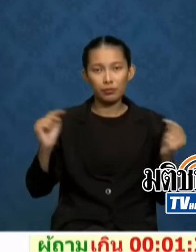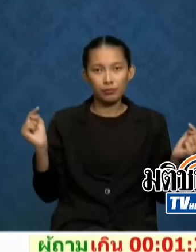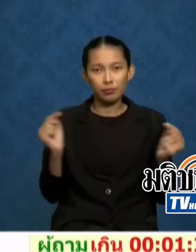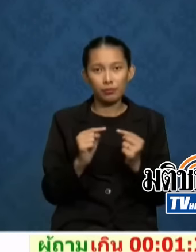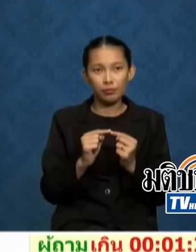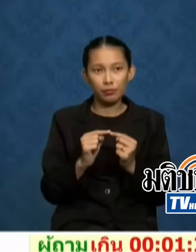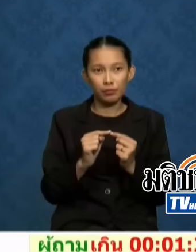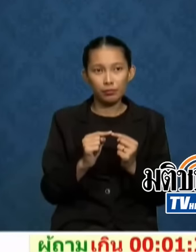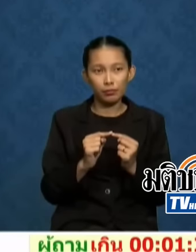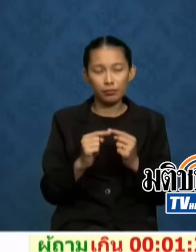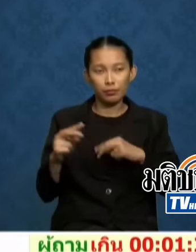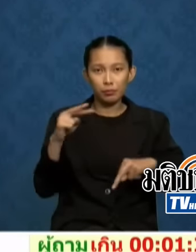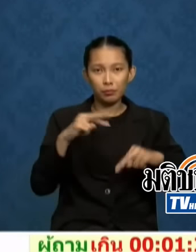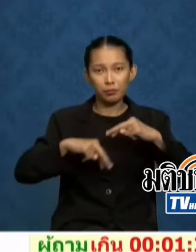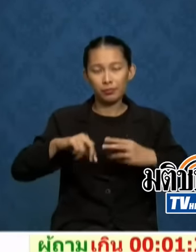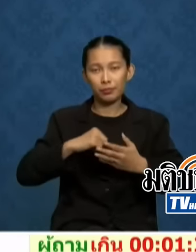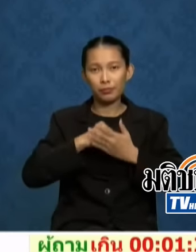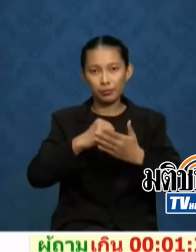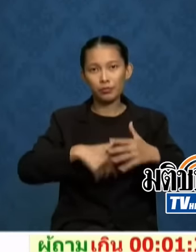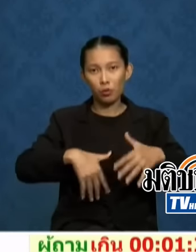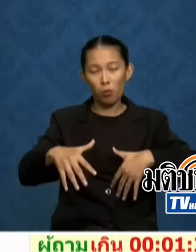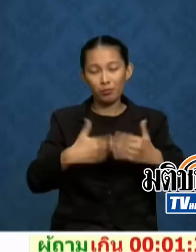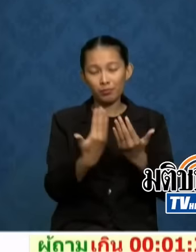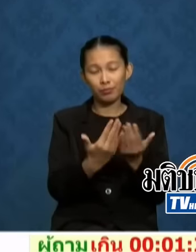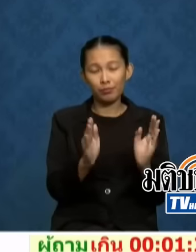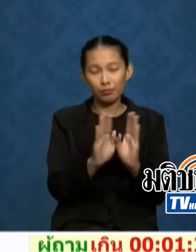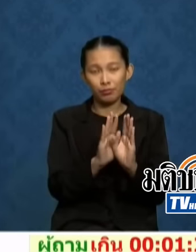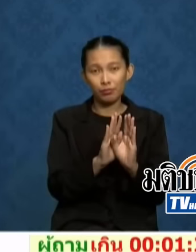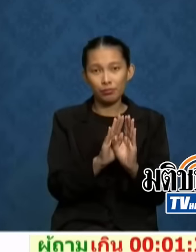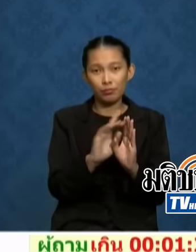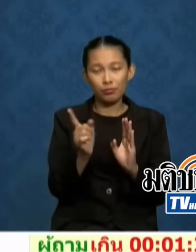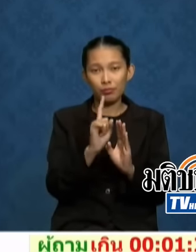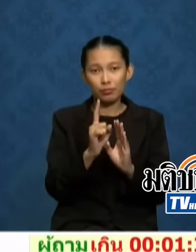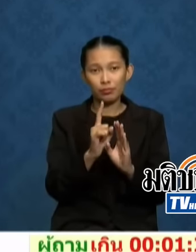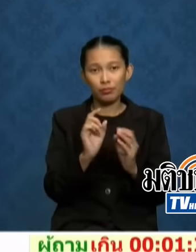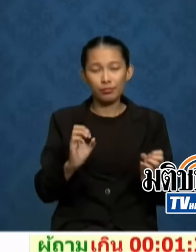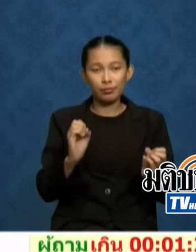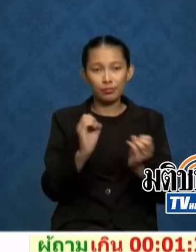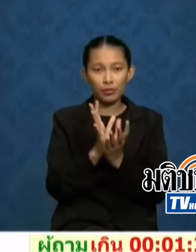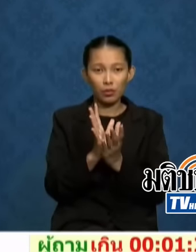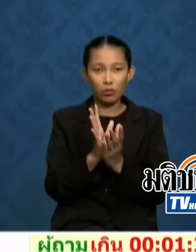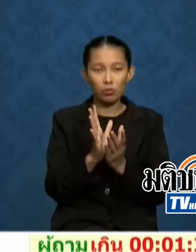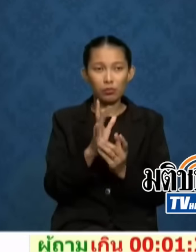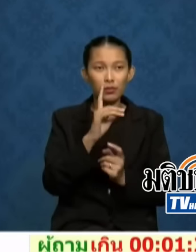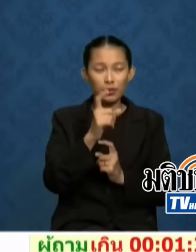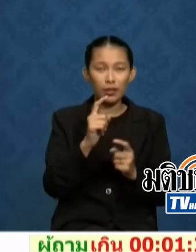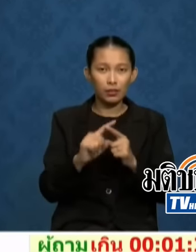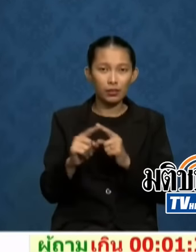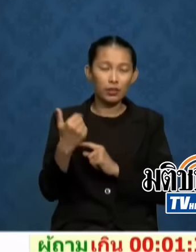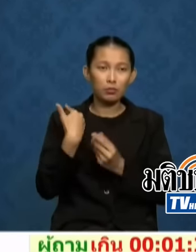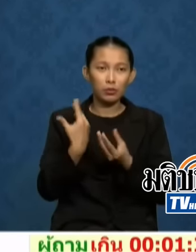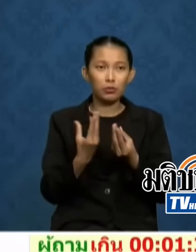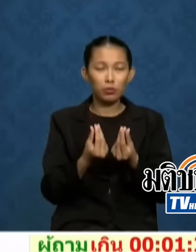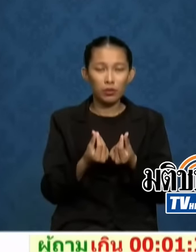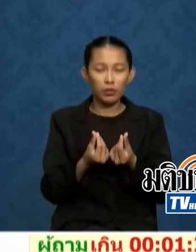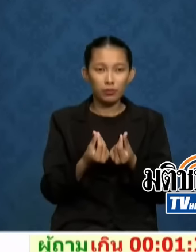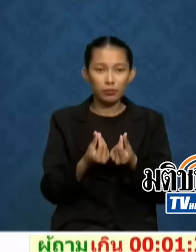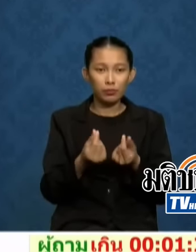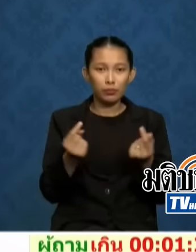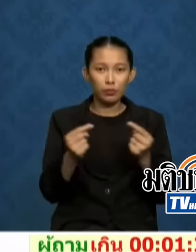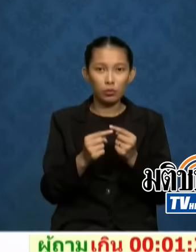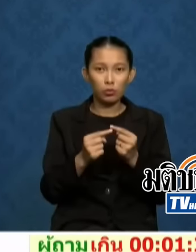การดูแลเยียวยาสำหรับครัวเรือนที่ประสบภัยพิบัตินะครับที่มีตัวเลข